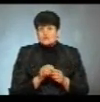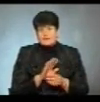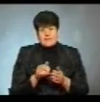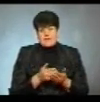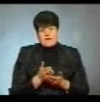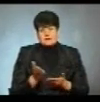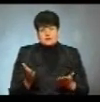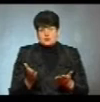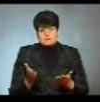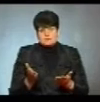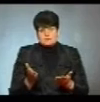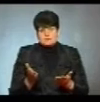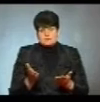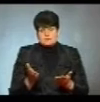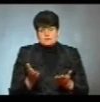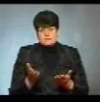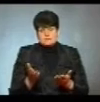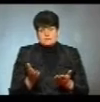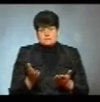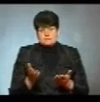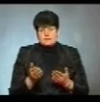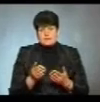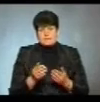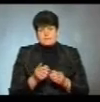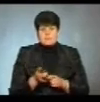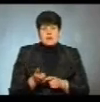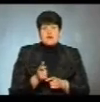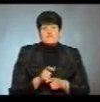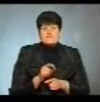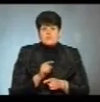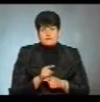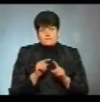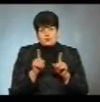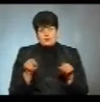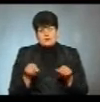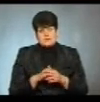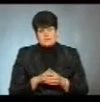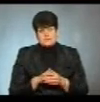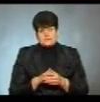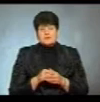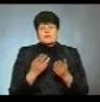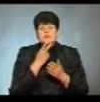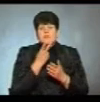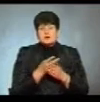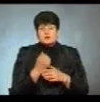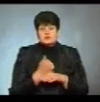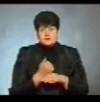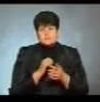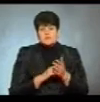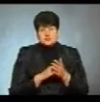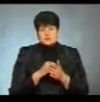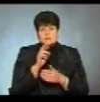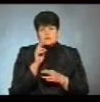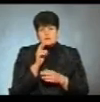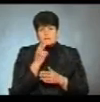так, власне, перевагу в бюлетенях. Які бачите основні причини поразки на цих